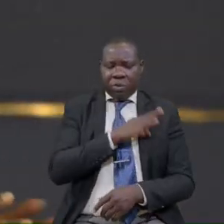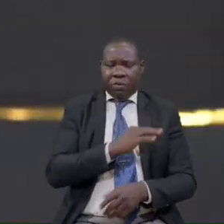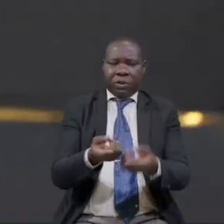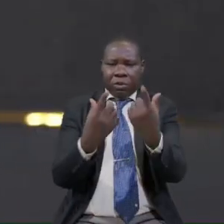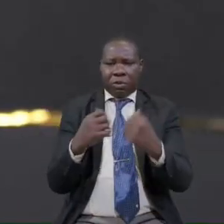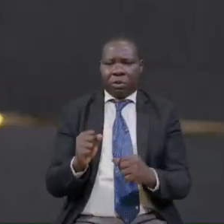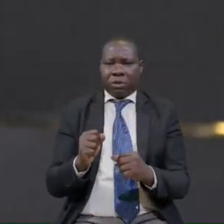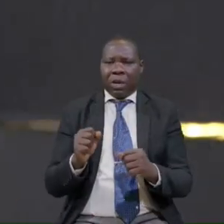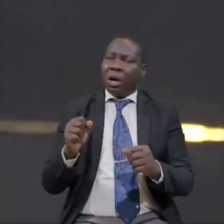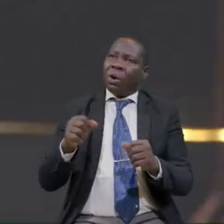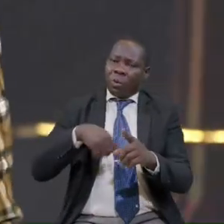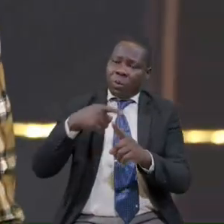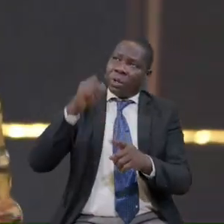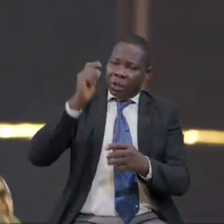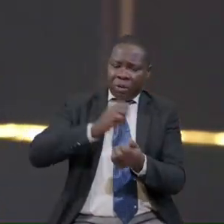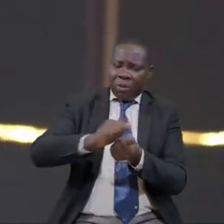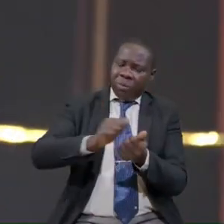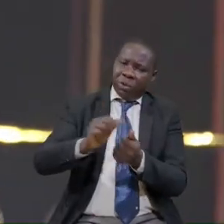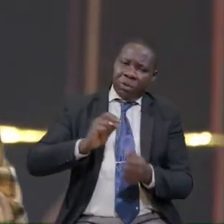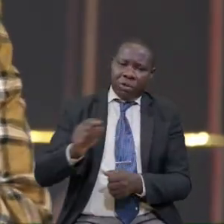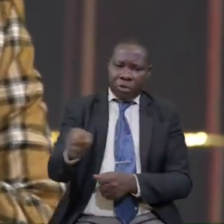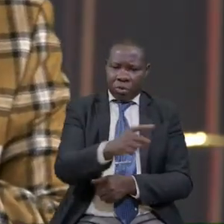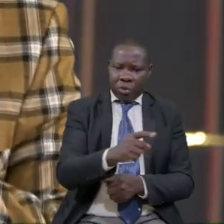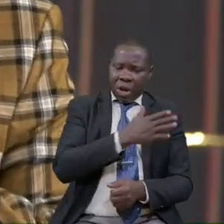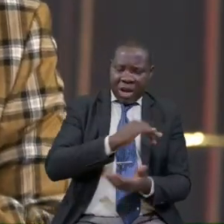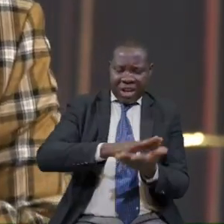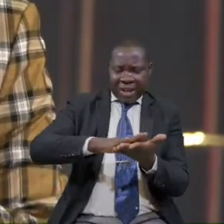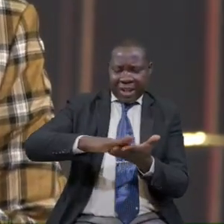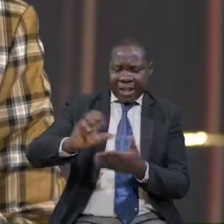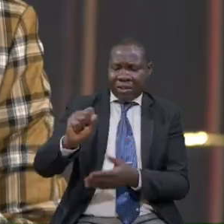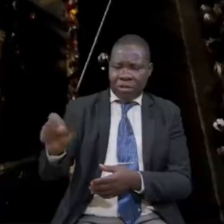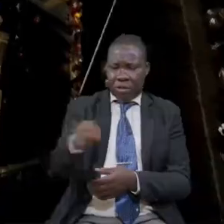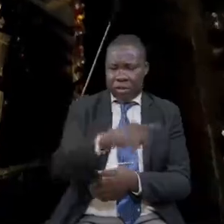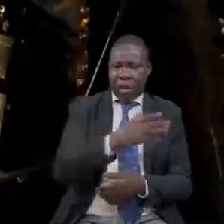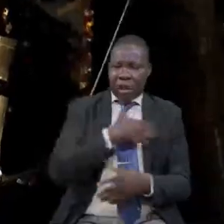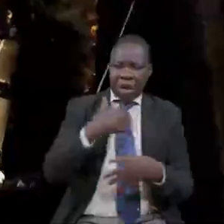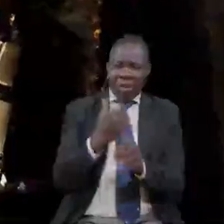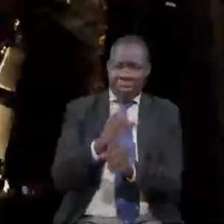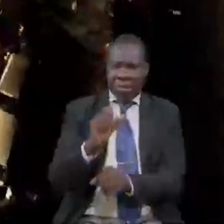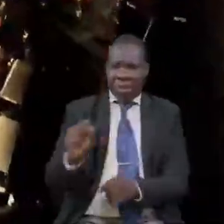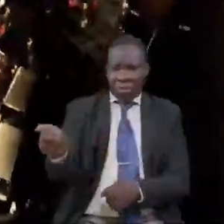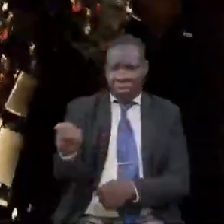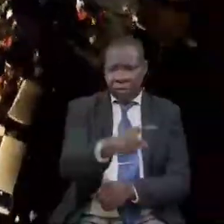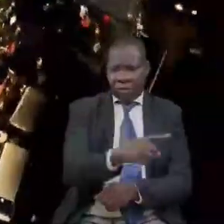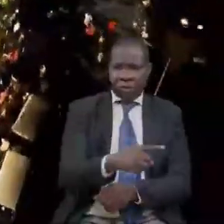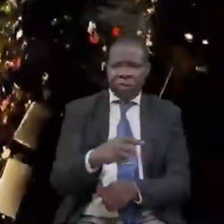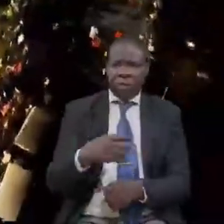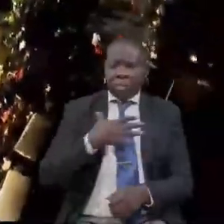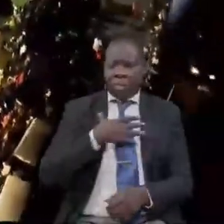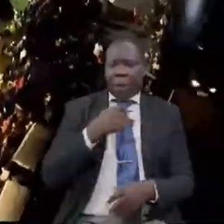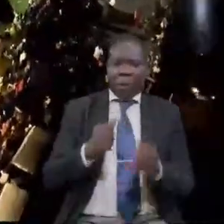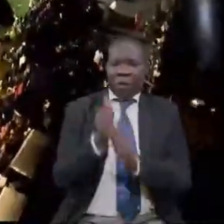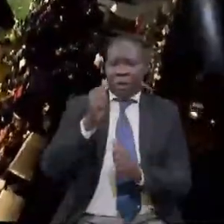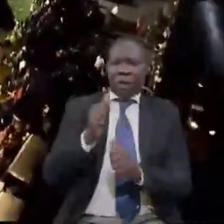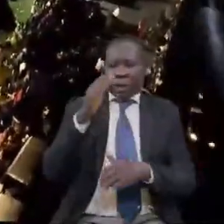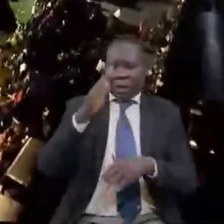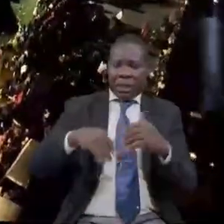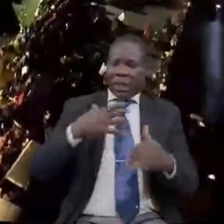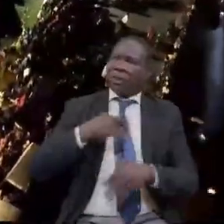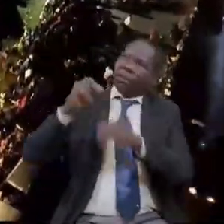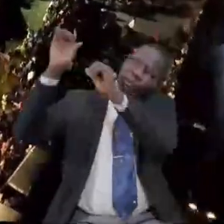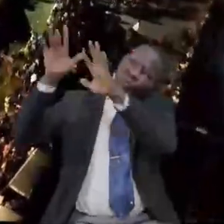l'avantage vient quand il vous purifie, quand il vous lave, quand il vous rend plus blanc que